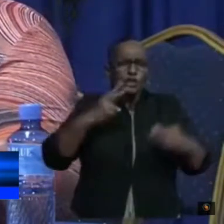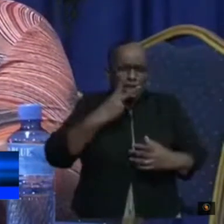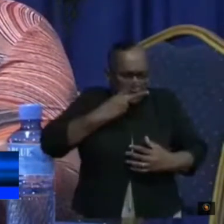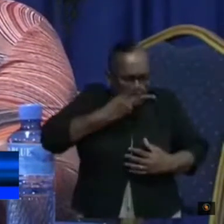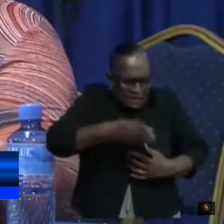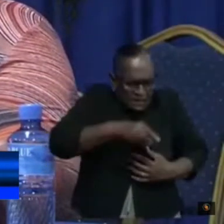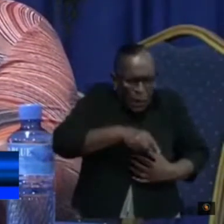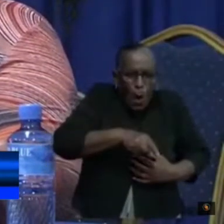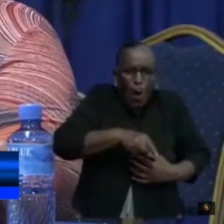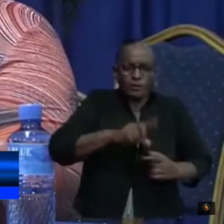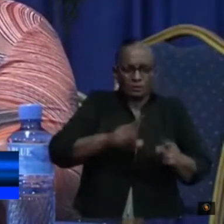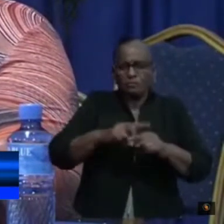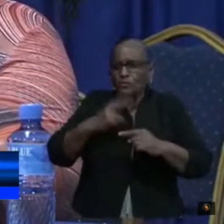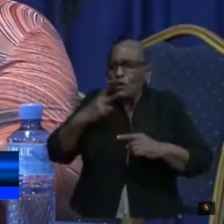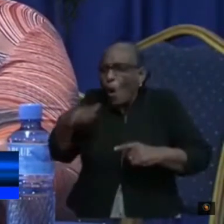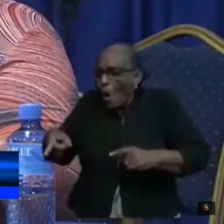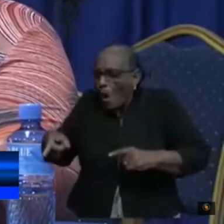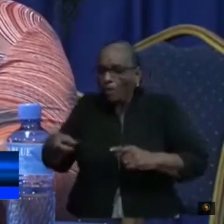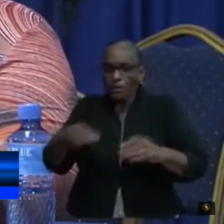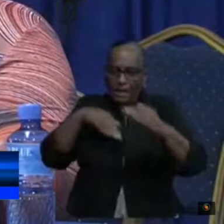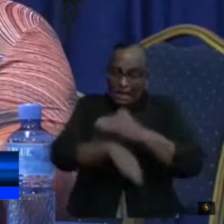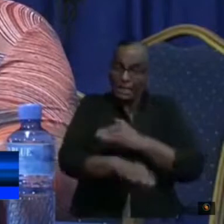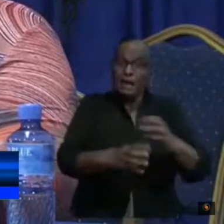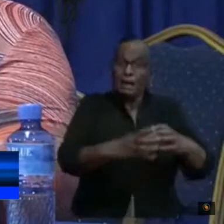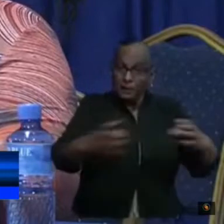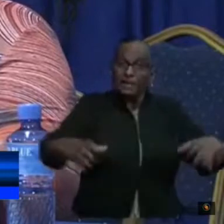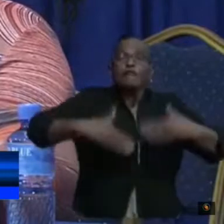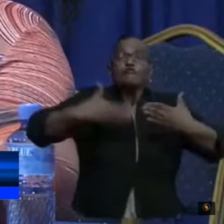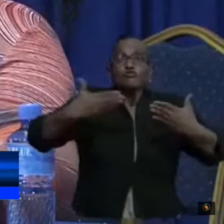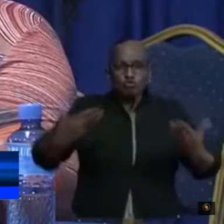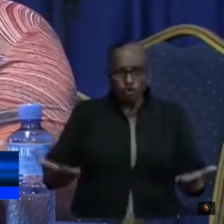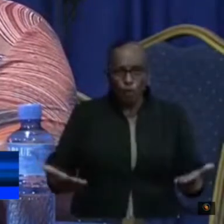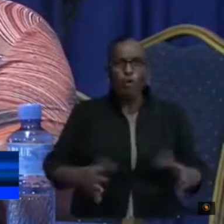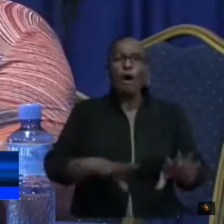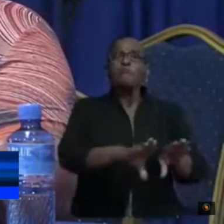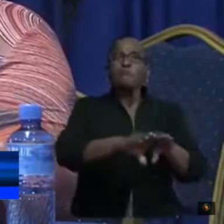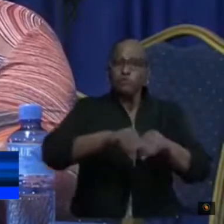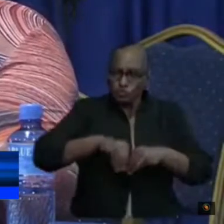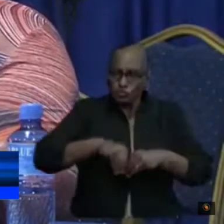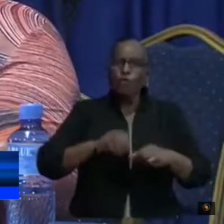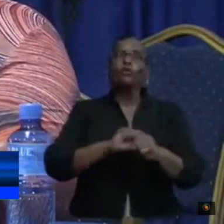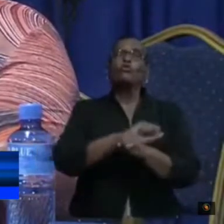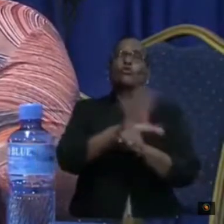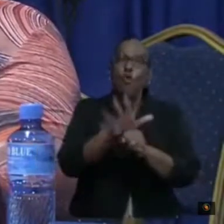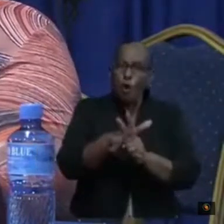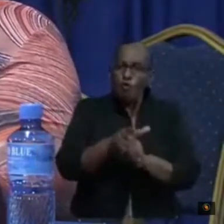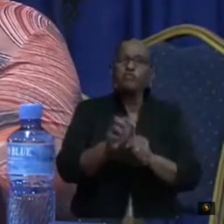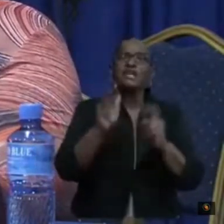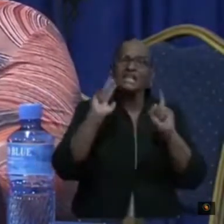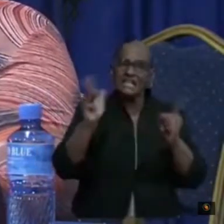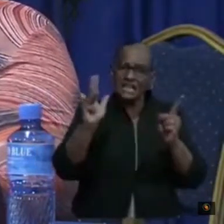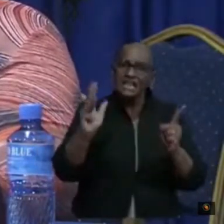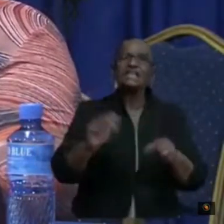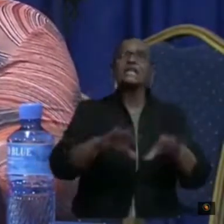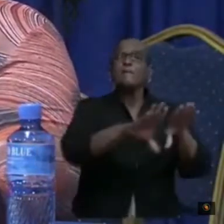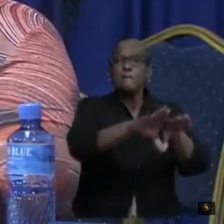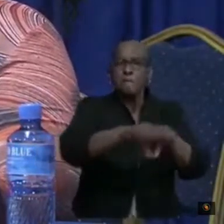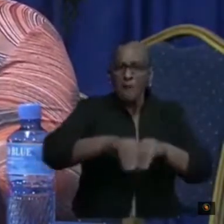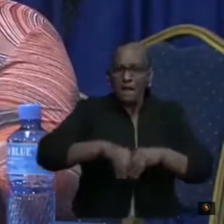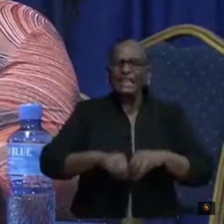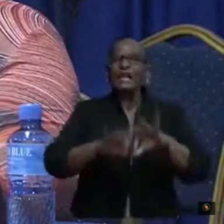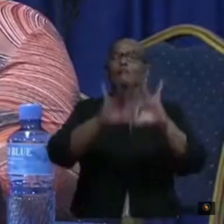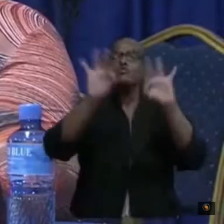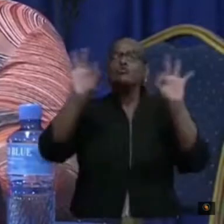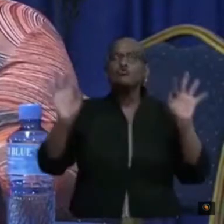men weet wat binnen het bedrijf verwacht en aanvaard wordt in het kader van de COVID-19 maatregelen. Voor